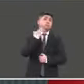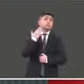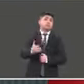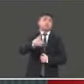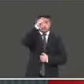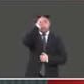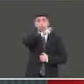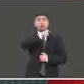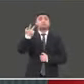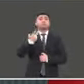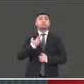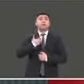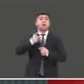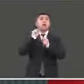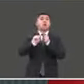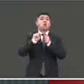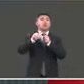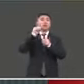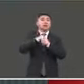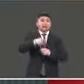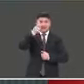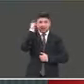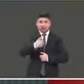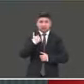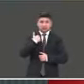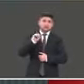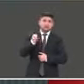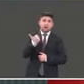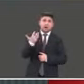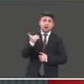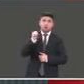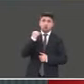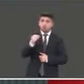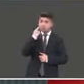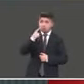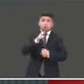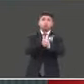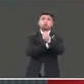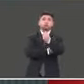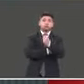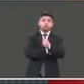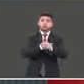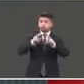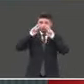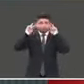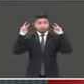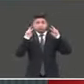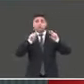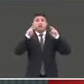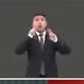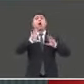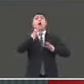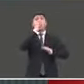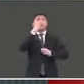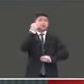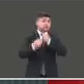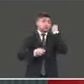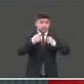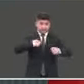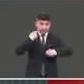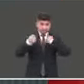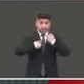Türkiye'nin ekonomideki gerçek potansiyelini gücünü Bu fotoğrafını yansıtmayan Haberlere